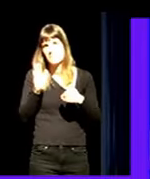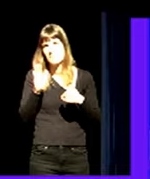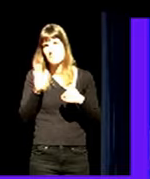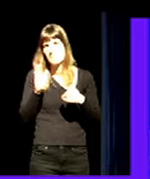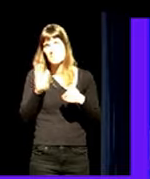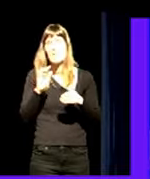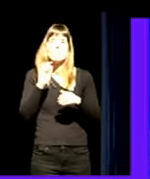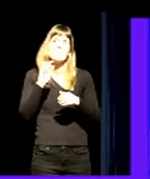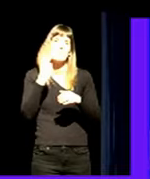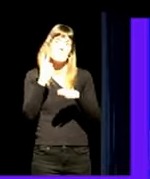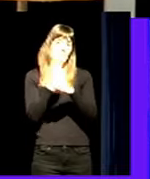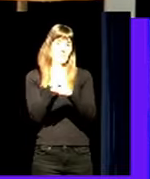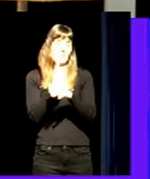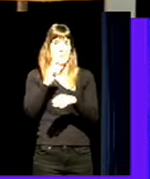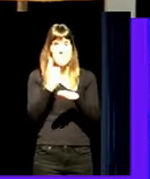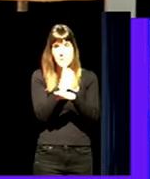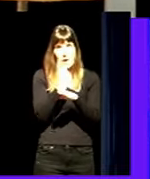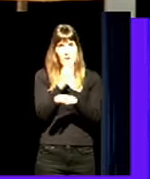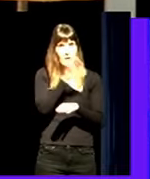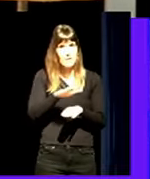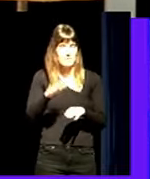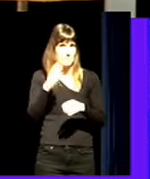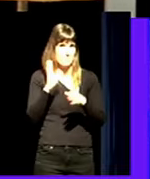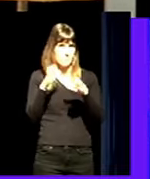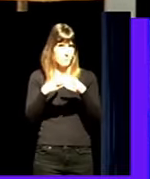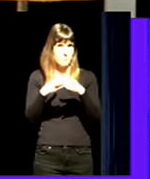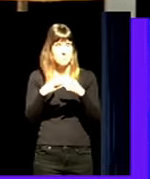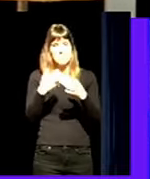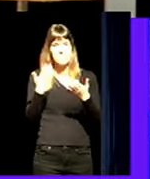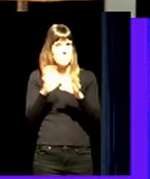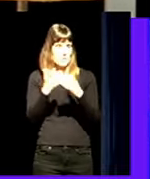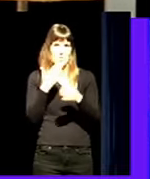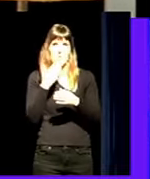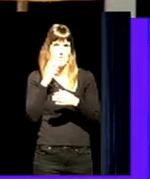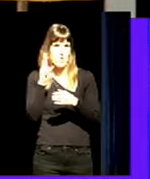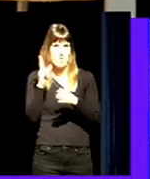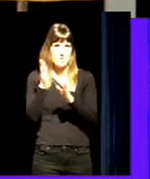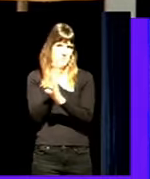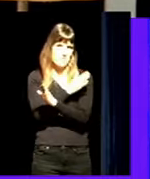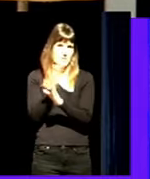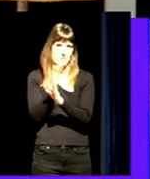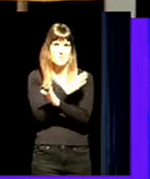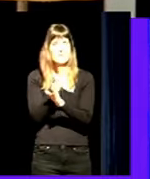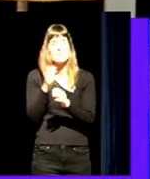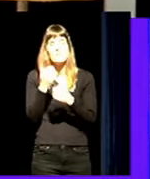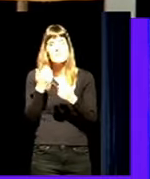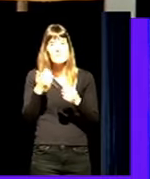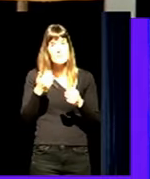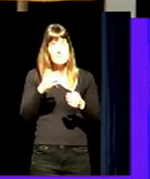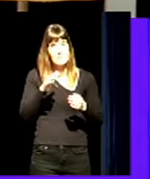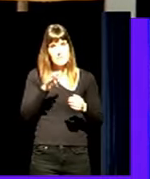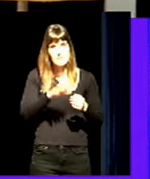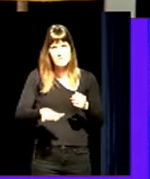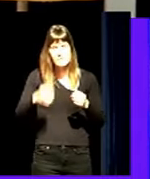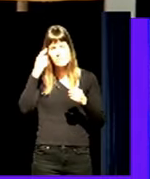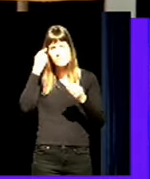bigarren hezkuntzakoak eta lehen hezkuntzakoak ez zaudetela, orduan, ibiliko dugu tarte batean, ez da, 12 urtean. Claro, 12 urte gure buruak ibiltzen